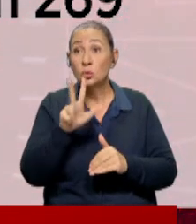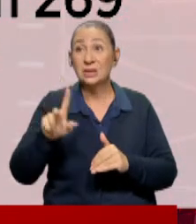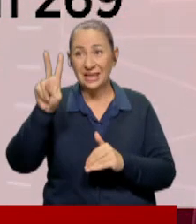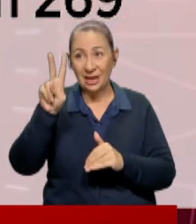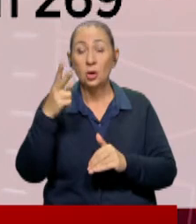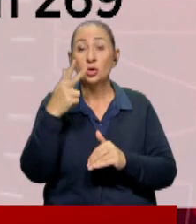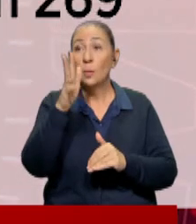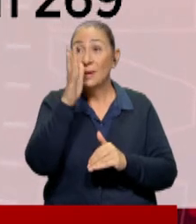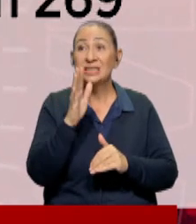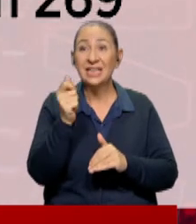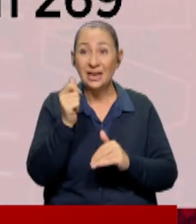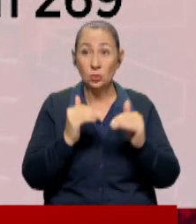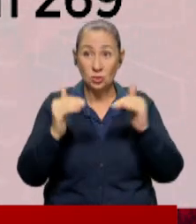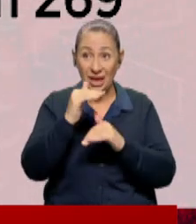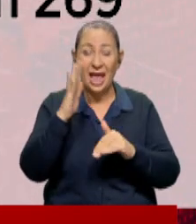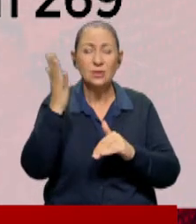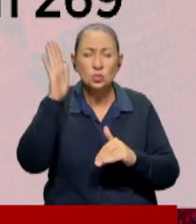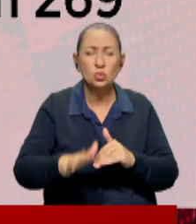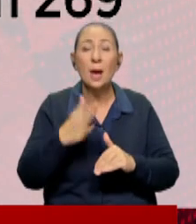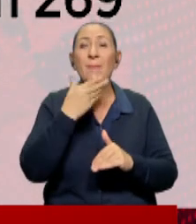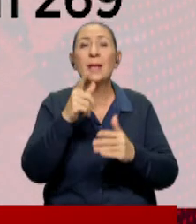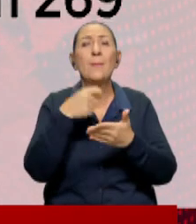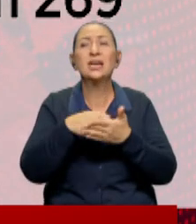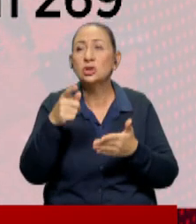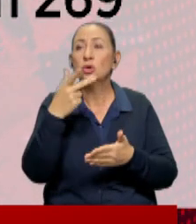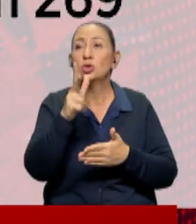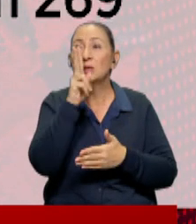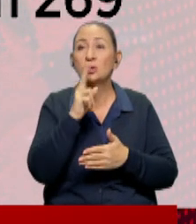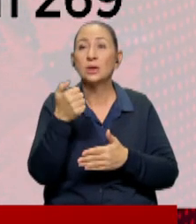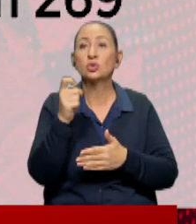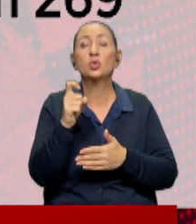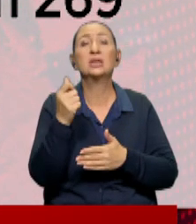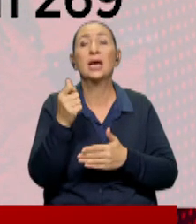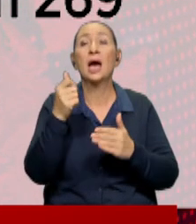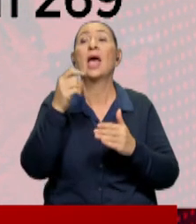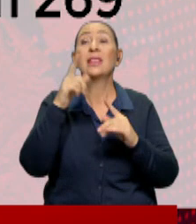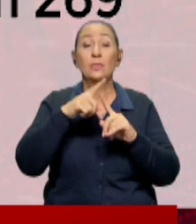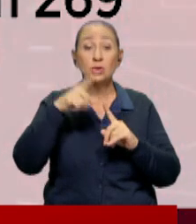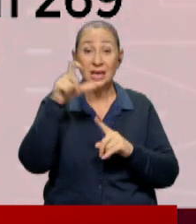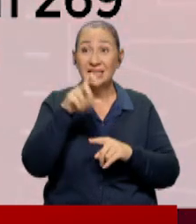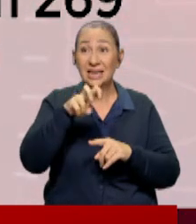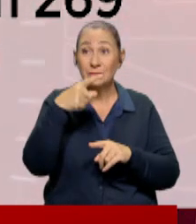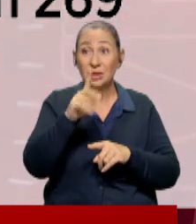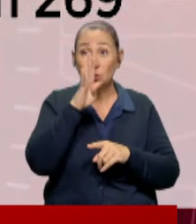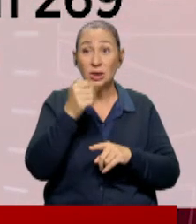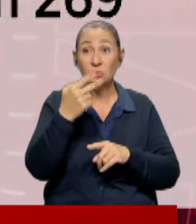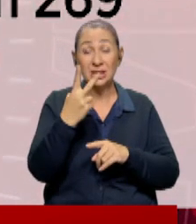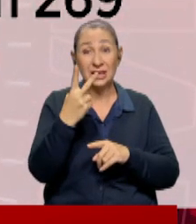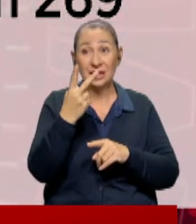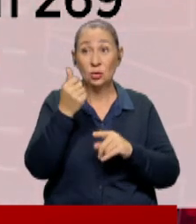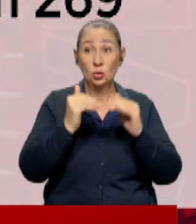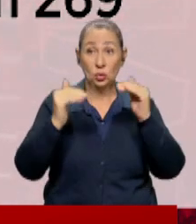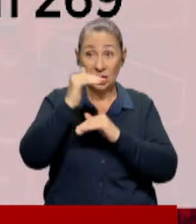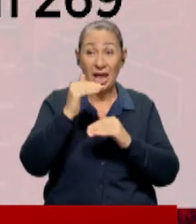TL'ye, 3500 TL'ye yükseltilen en düşük emekli aylığı 3269 TL'ye, Temmuz ayında 8462